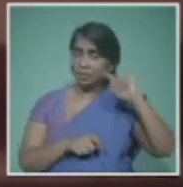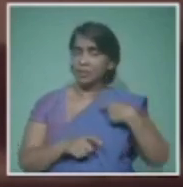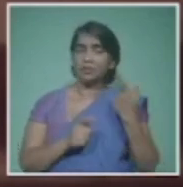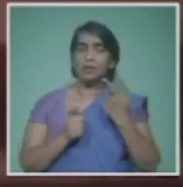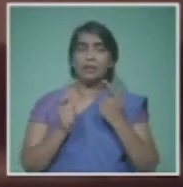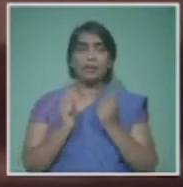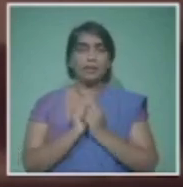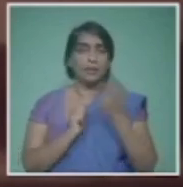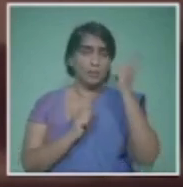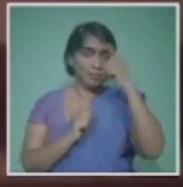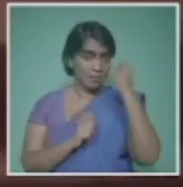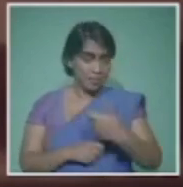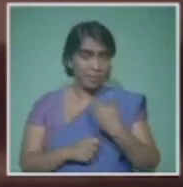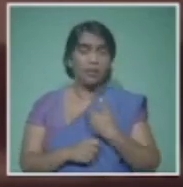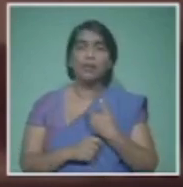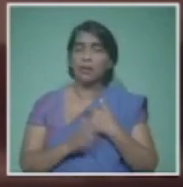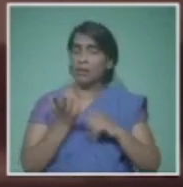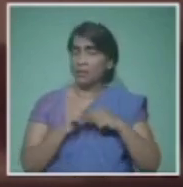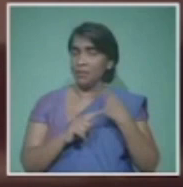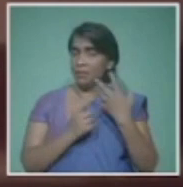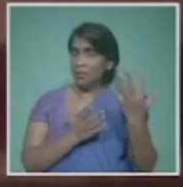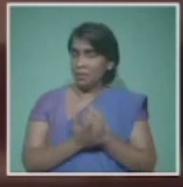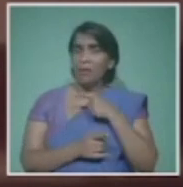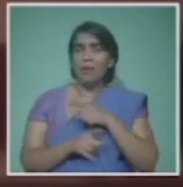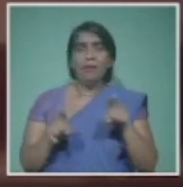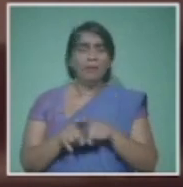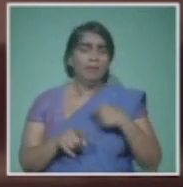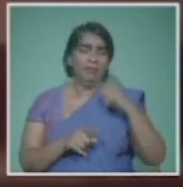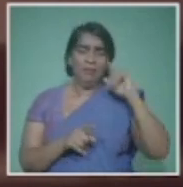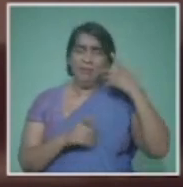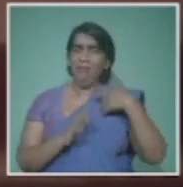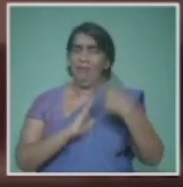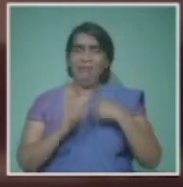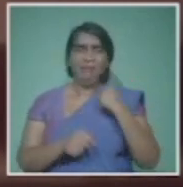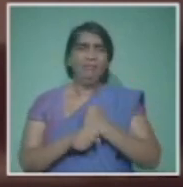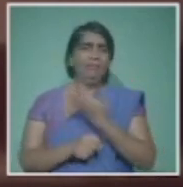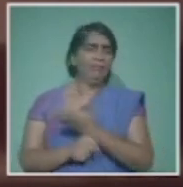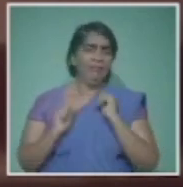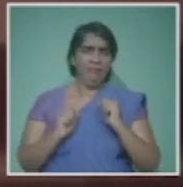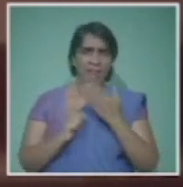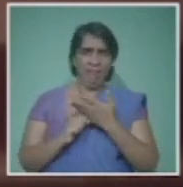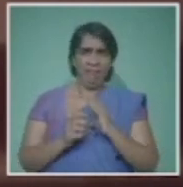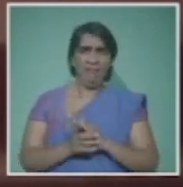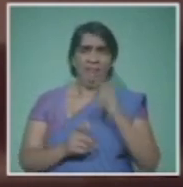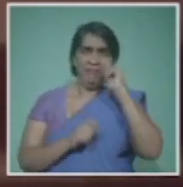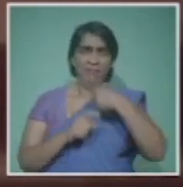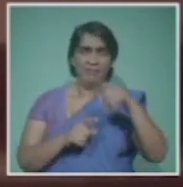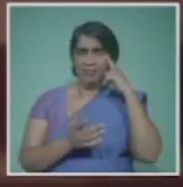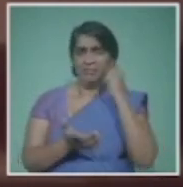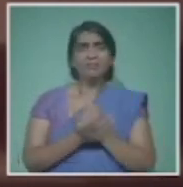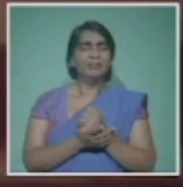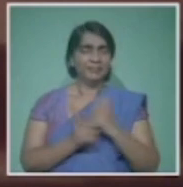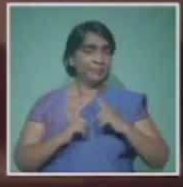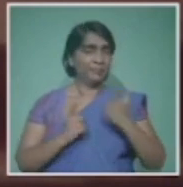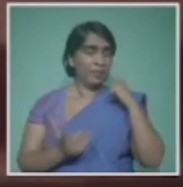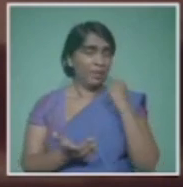සේවා සඳහා මුදල් අය කරනවා නම් බදු ගහනවා නම් එහෙනම් මට තේරෙන්නේ නැහැ මේ රට ආණ්ඩුවක් මොනවටද කියලා. ජනතාවට දරා ගන්න බැරි නම්